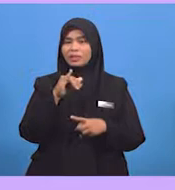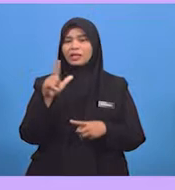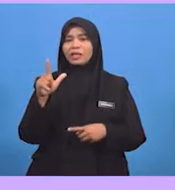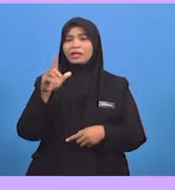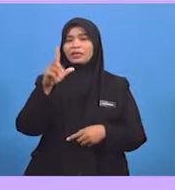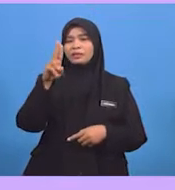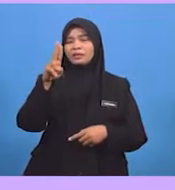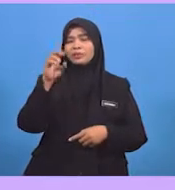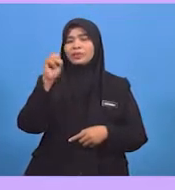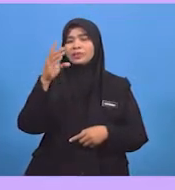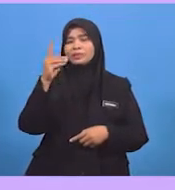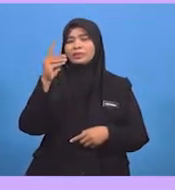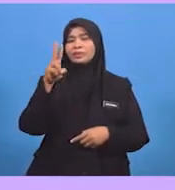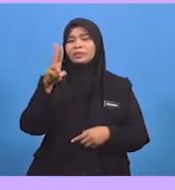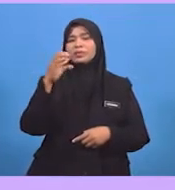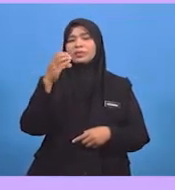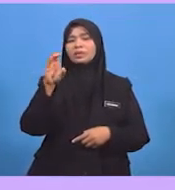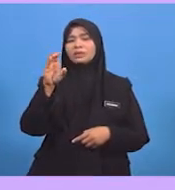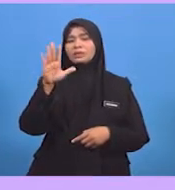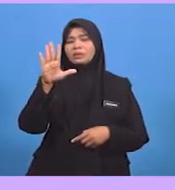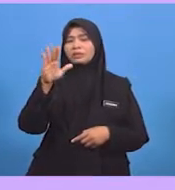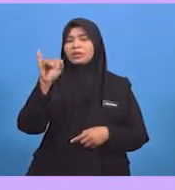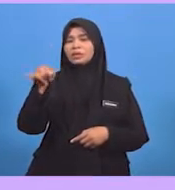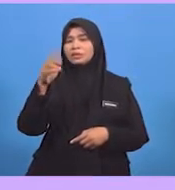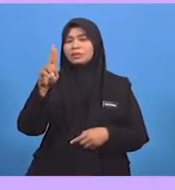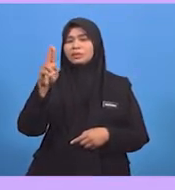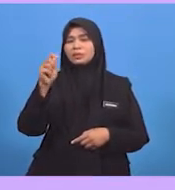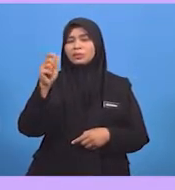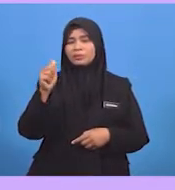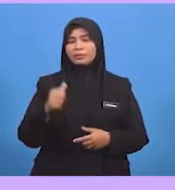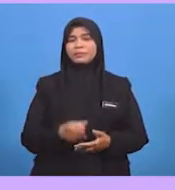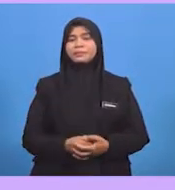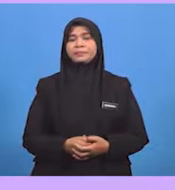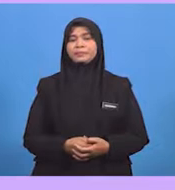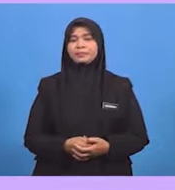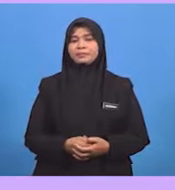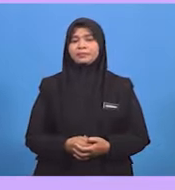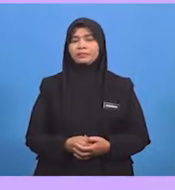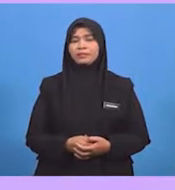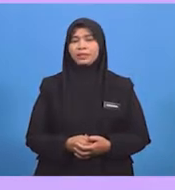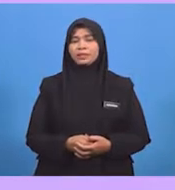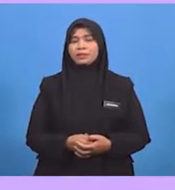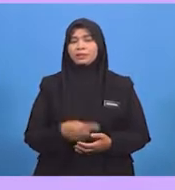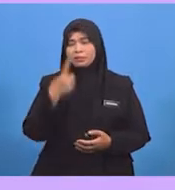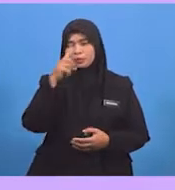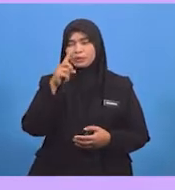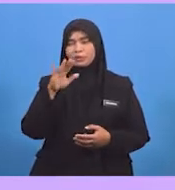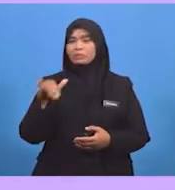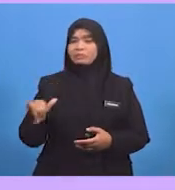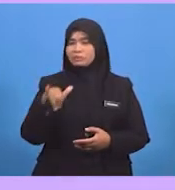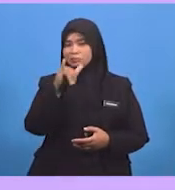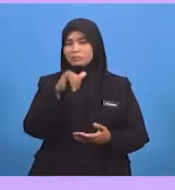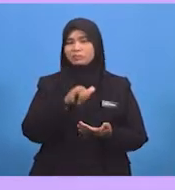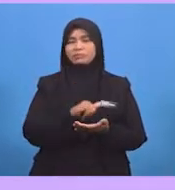ialah USD 205 juta. Ini bermakna Malaysia akan bayar USD 205 juta untuk